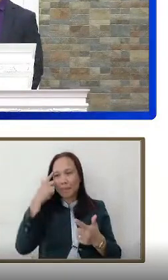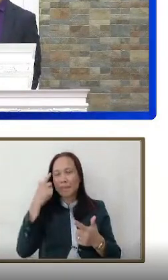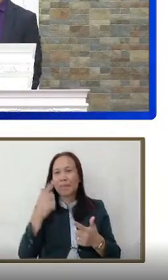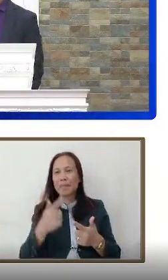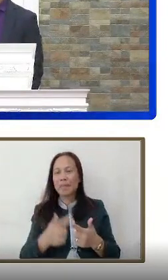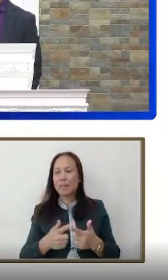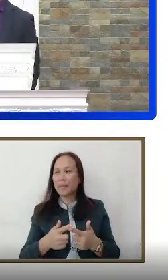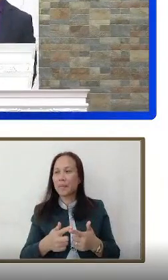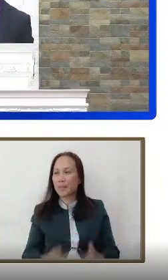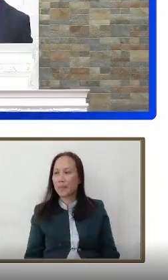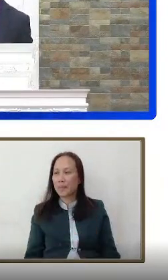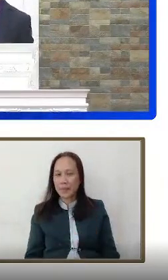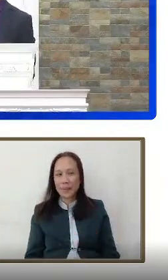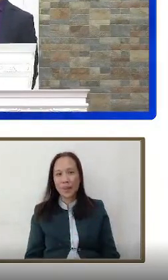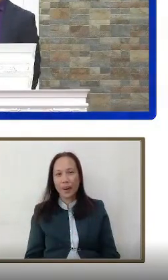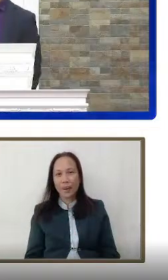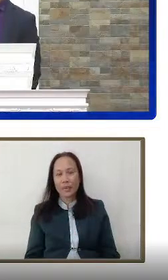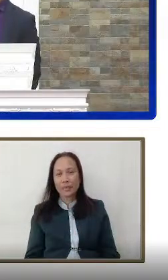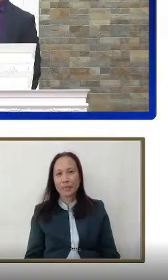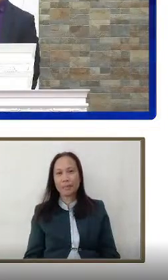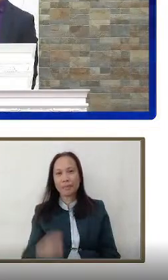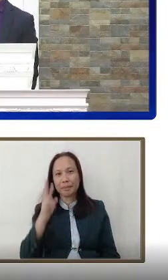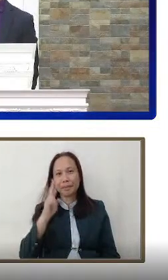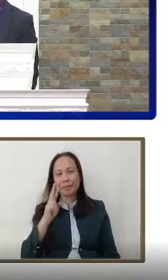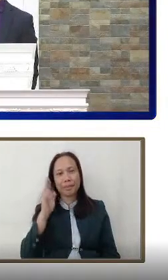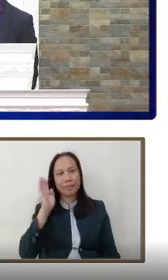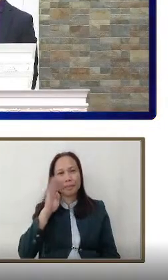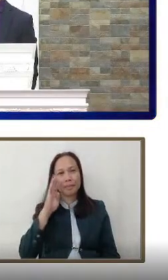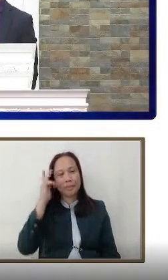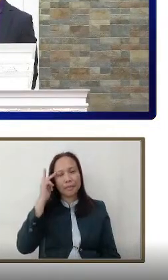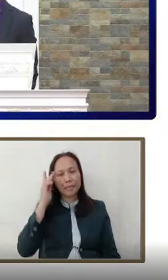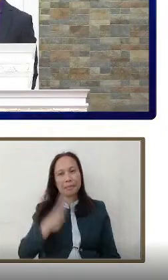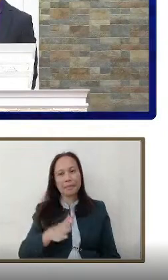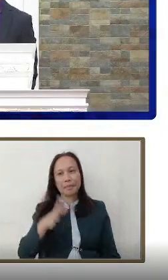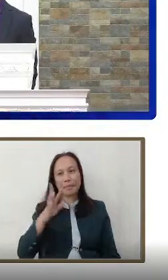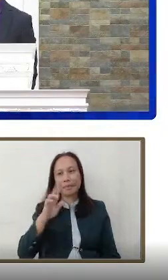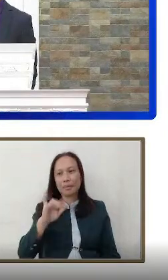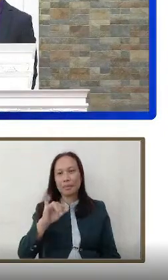ngayon. Alright. Rick, magandang gabi.